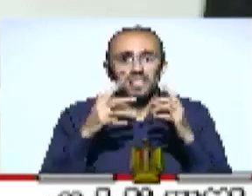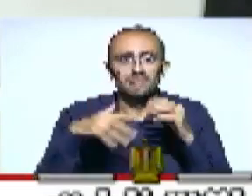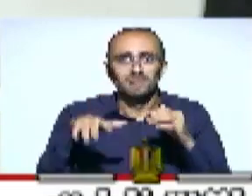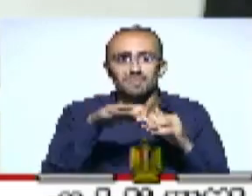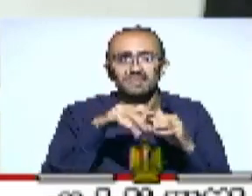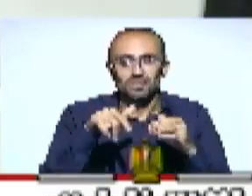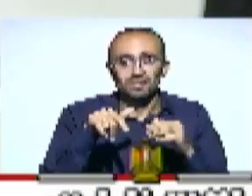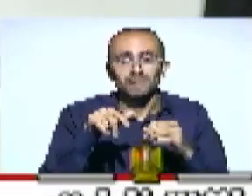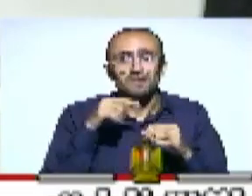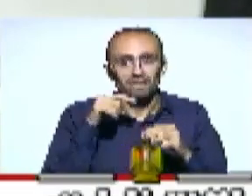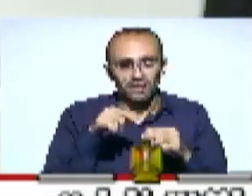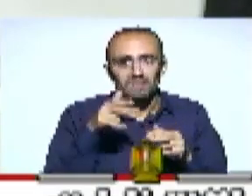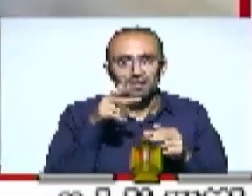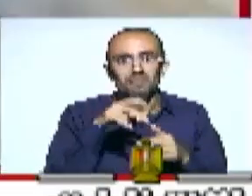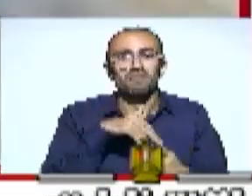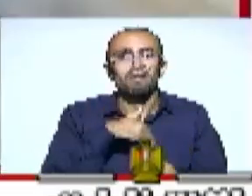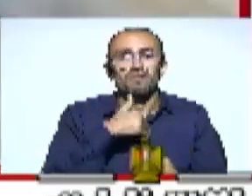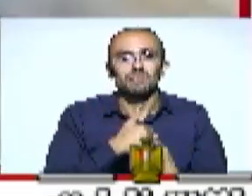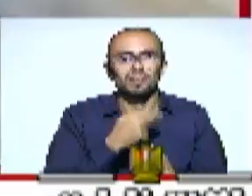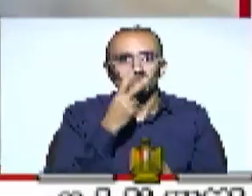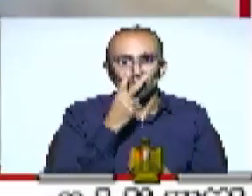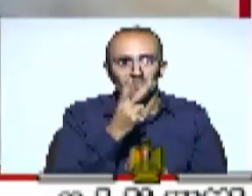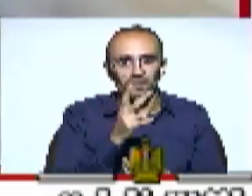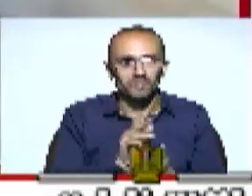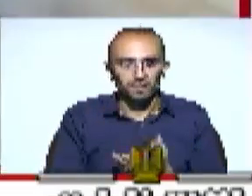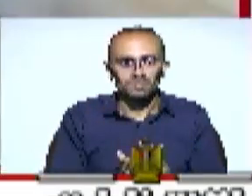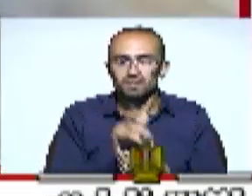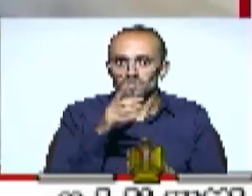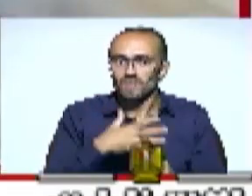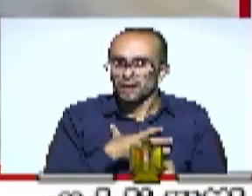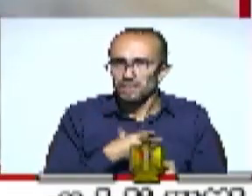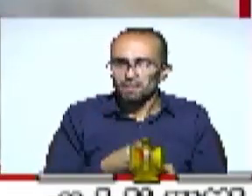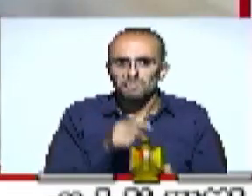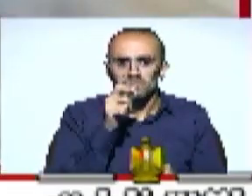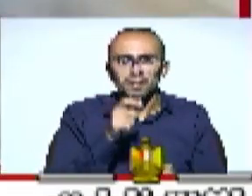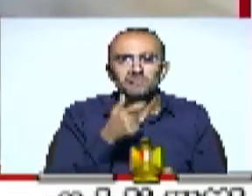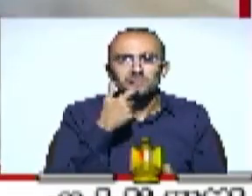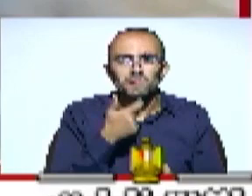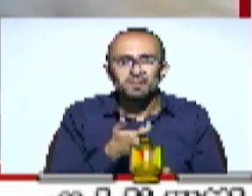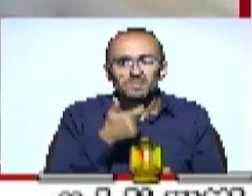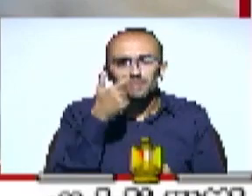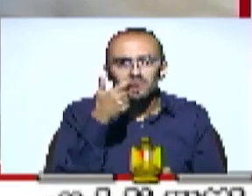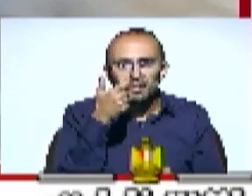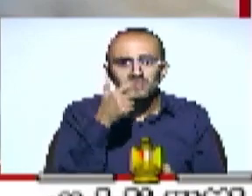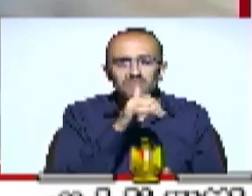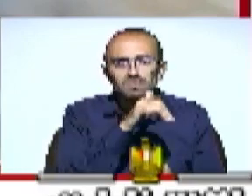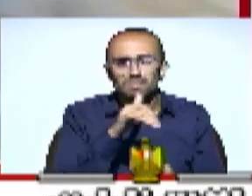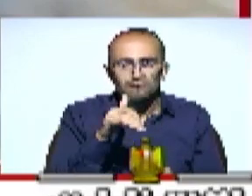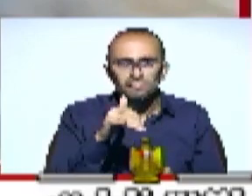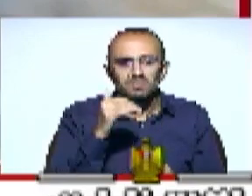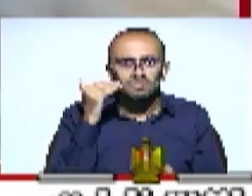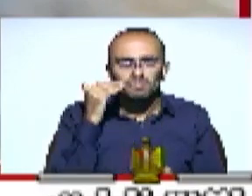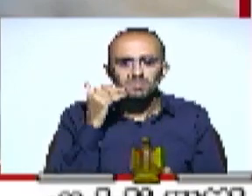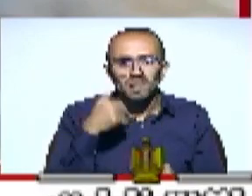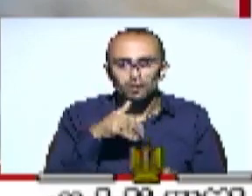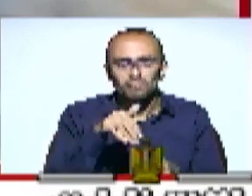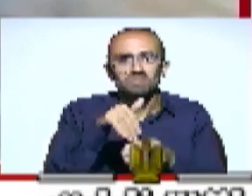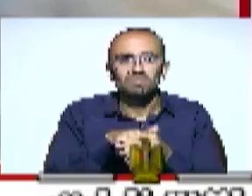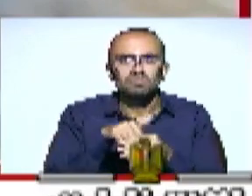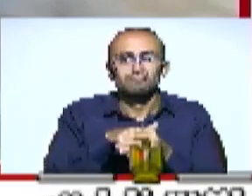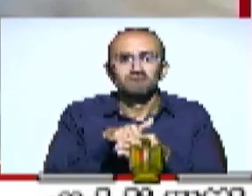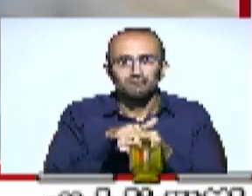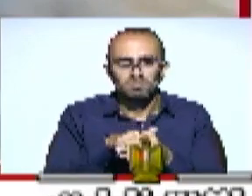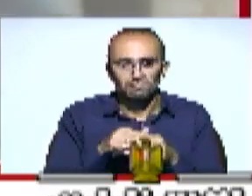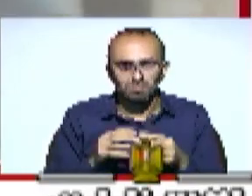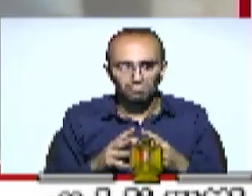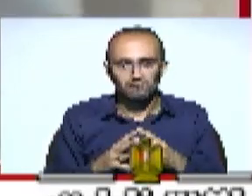عندنا كده لقطة لقاضي، خلينا نشوف مع بعض، لقاضي كريم، وكان في سيدة مسنة جاية تأدي